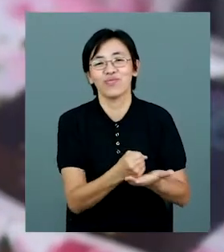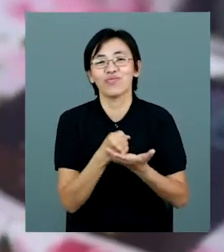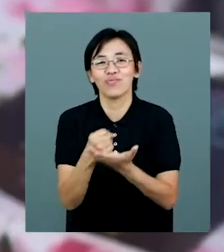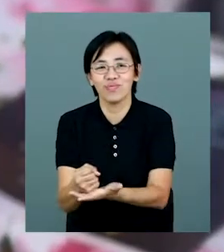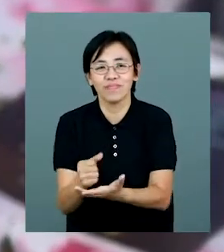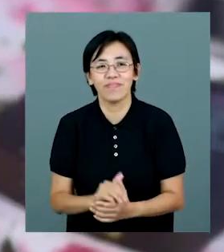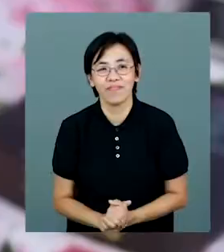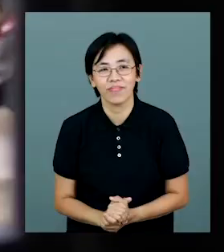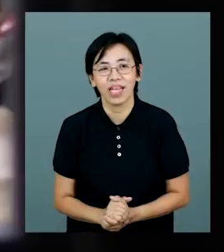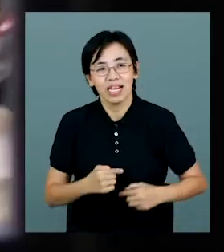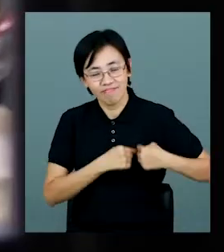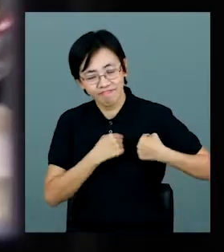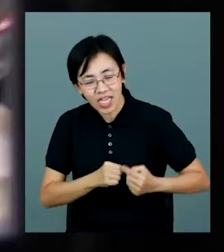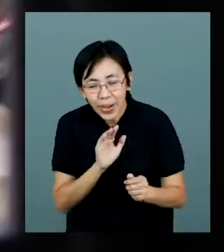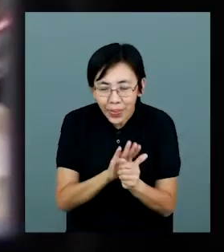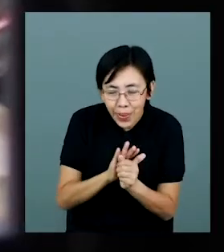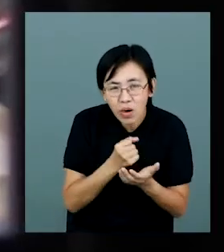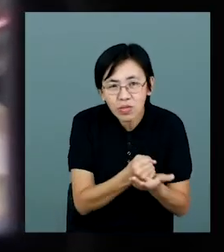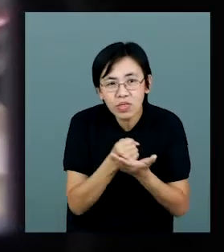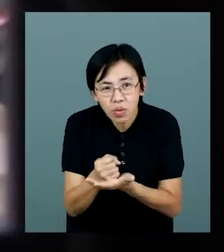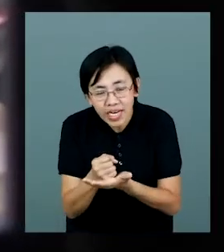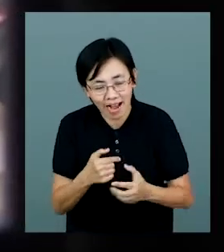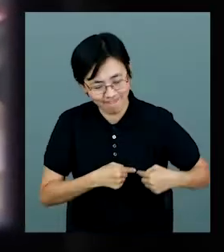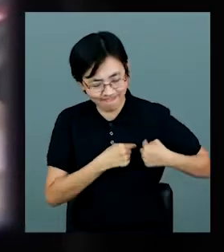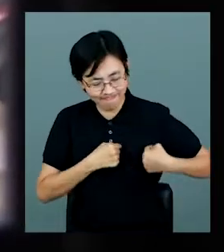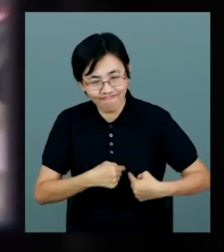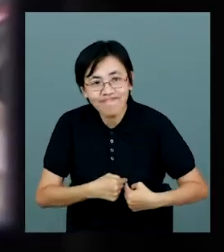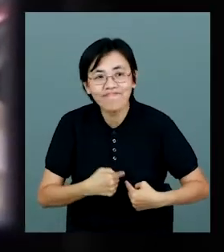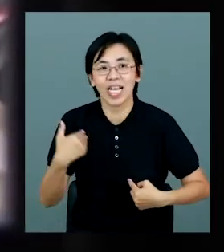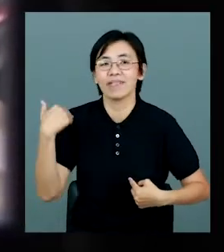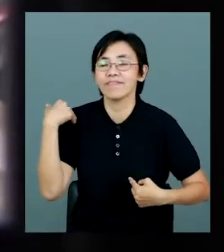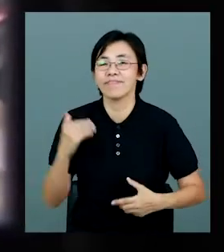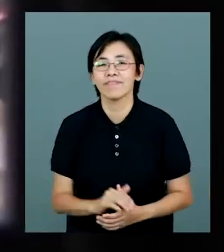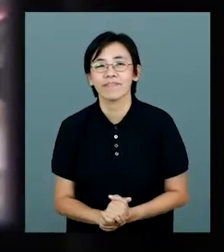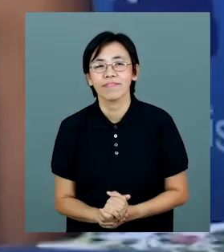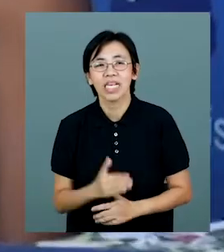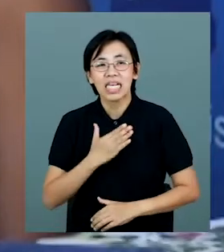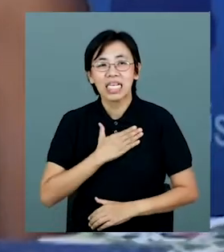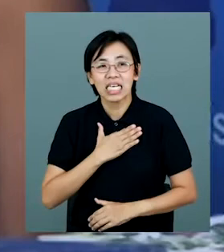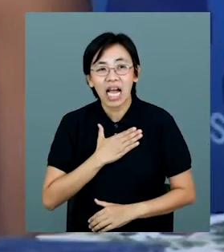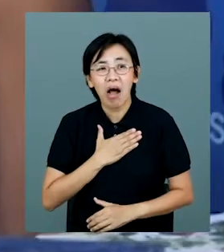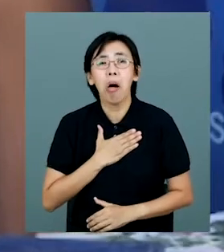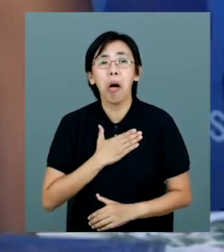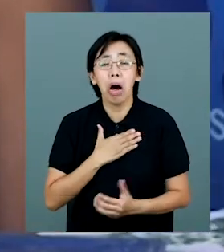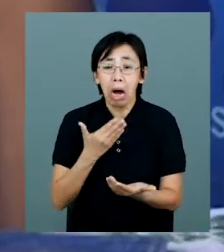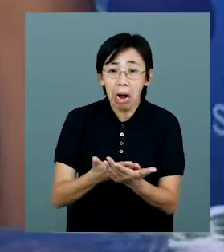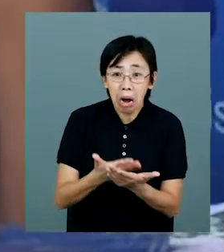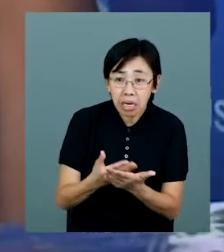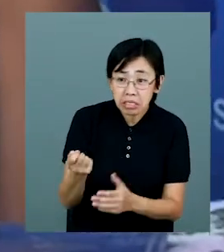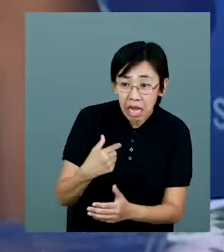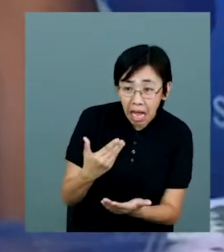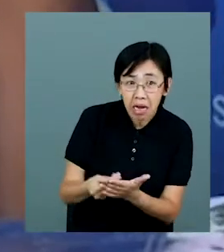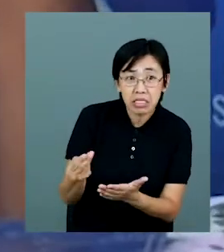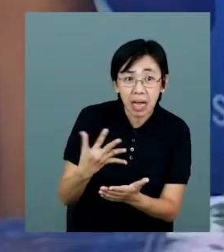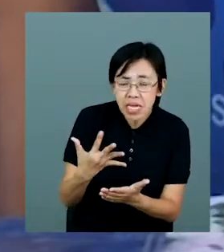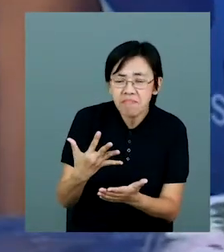ได้ก็จะช่วยมีมิตรดาน่าใจด้วยคนเองน่ะฉันทำได้นะได้ม